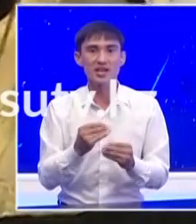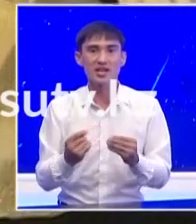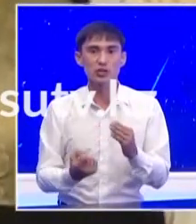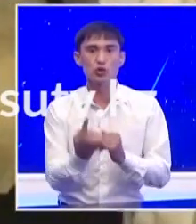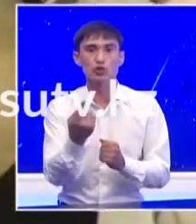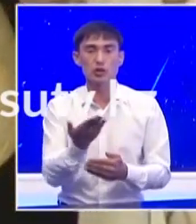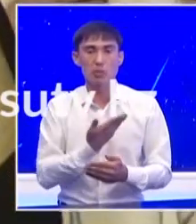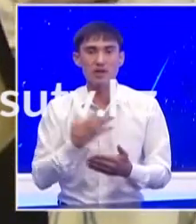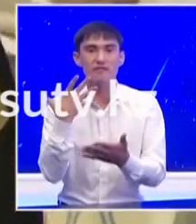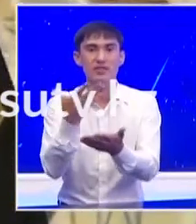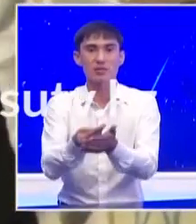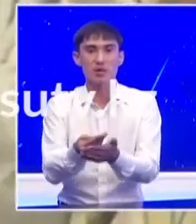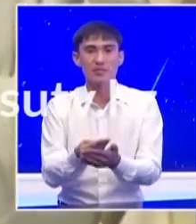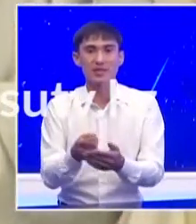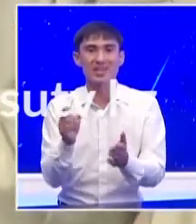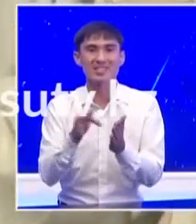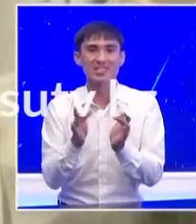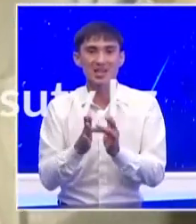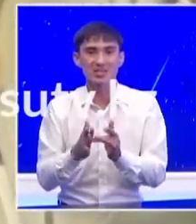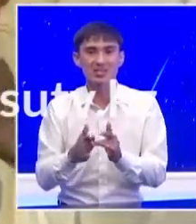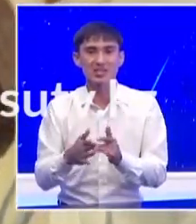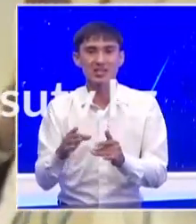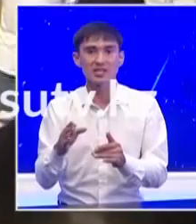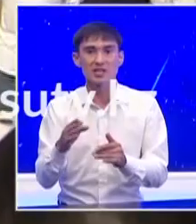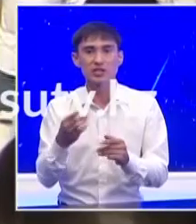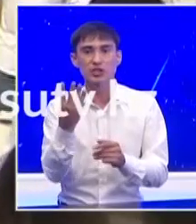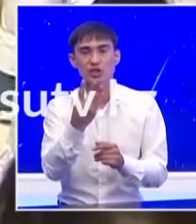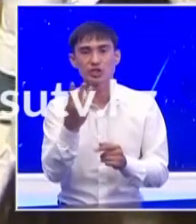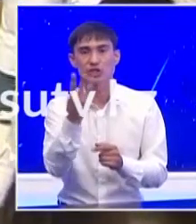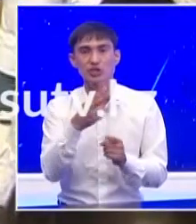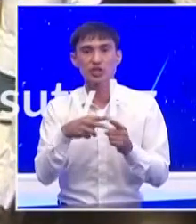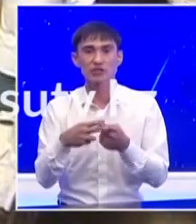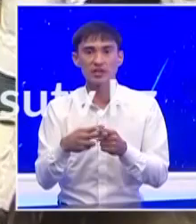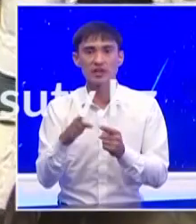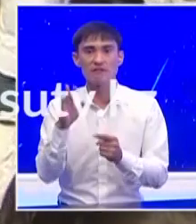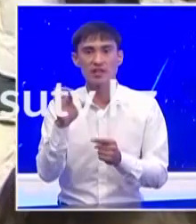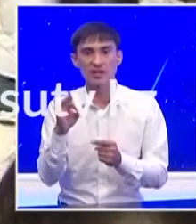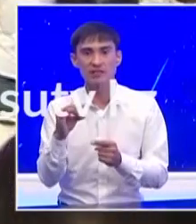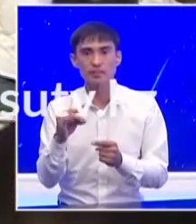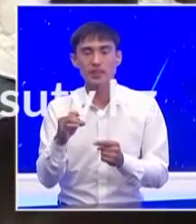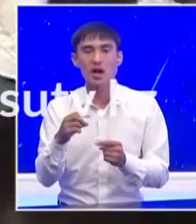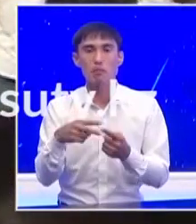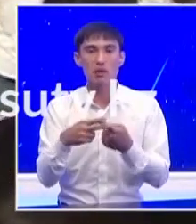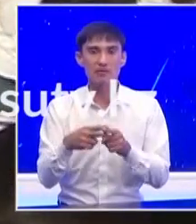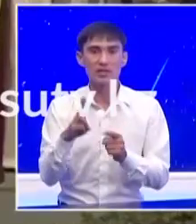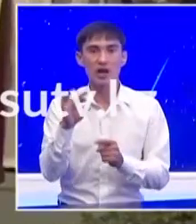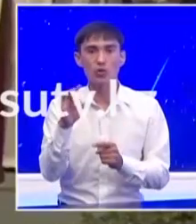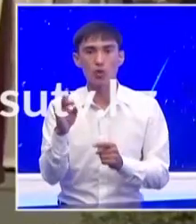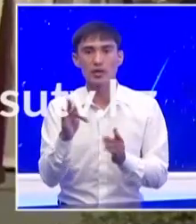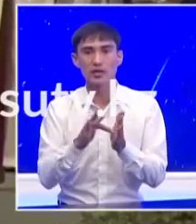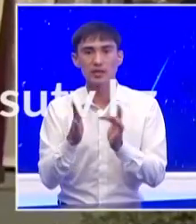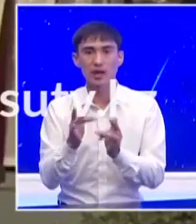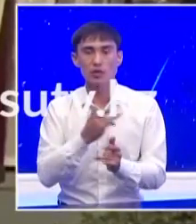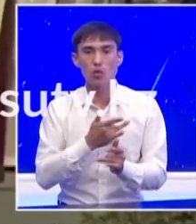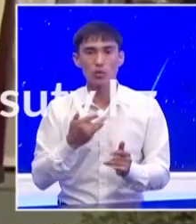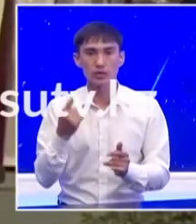Христианство исповедуют примерно 3/4 венгров, чуть больше половины жителей – католики. Также в стране сильны позиции баптистов,